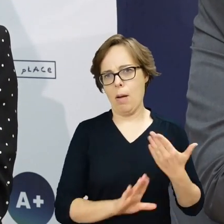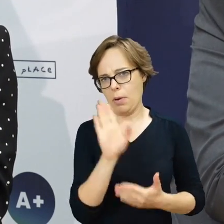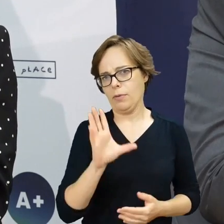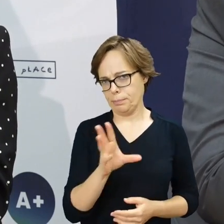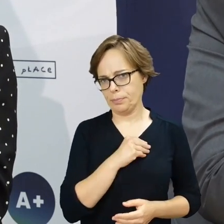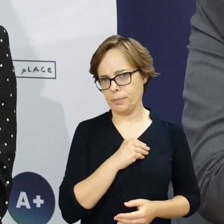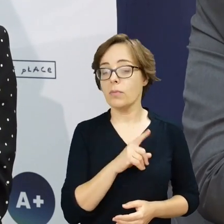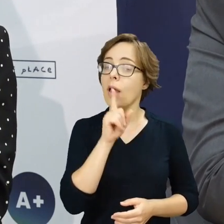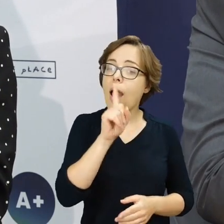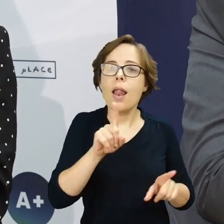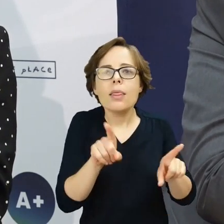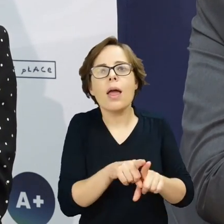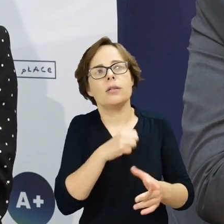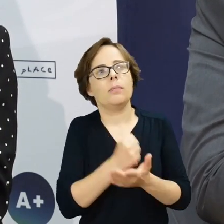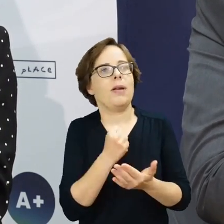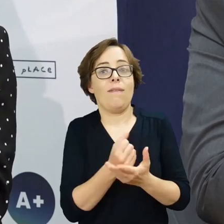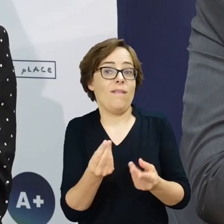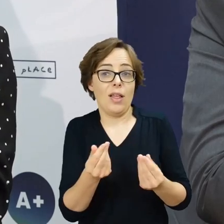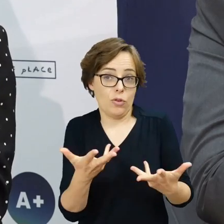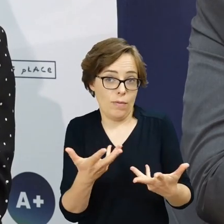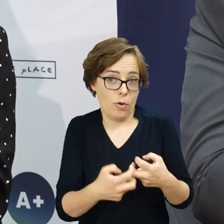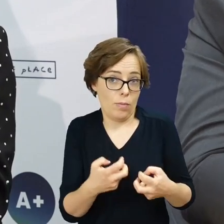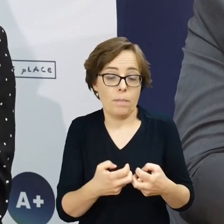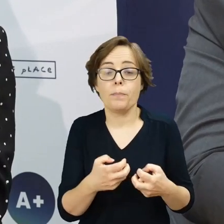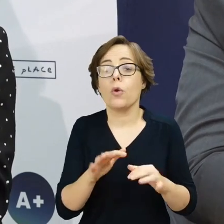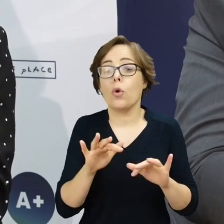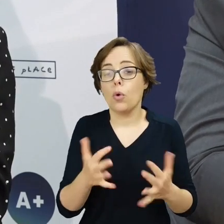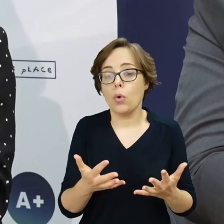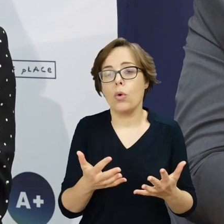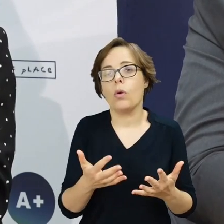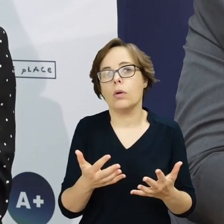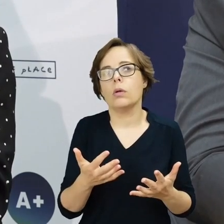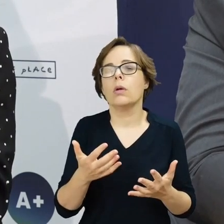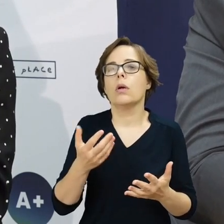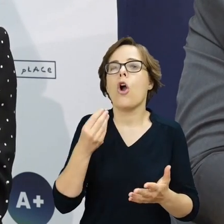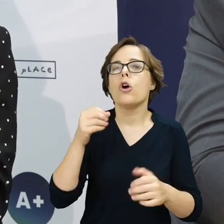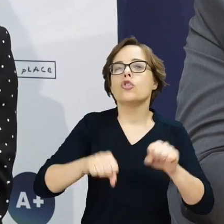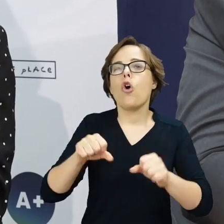tutaj też kwestie finansowe, czyli w miarę sensowne koszty sądowe